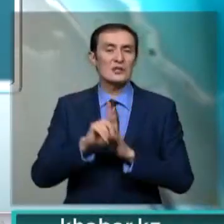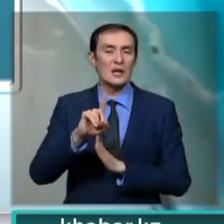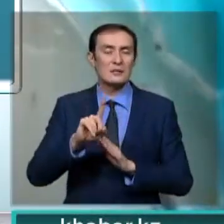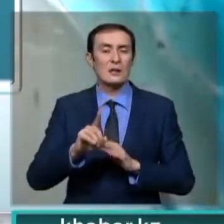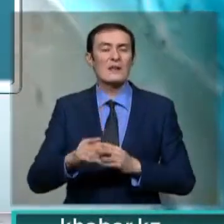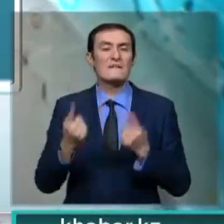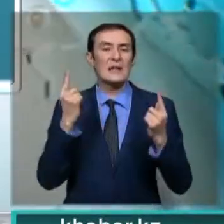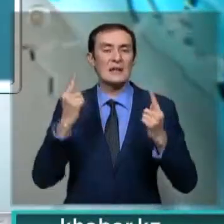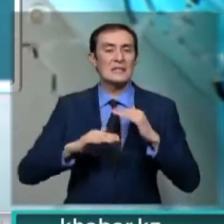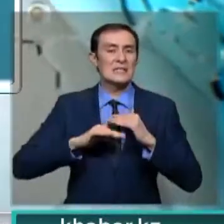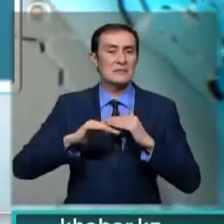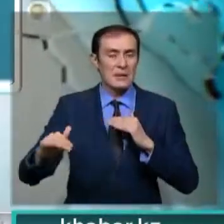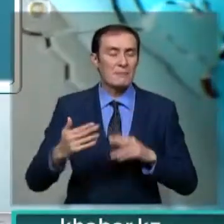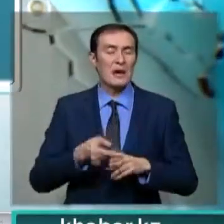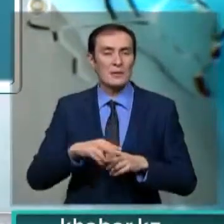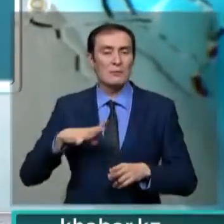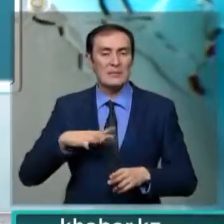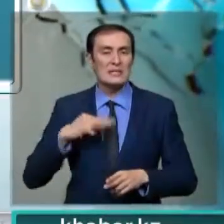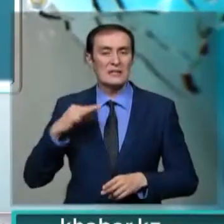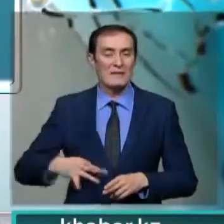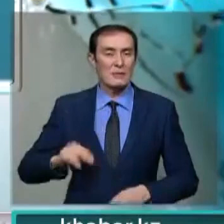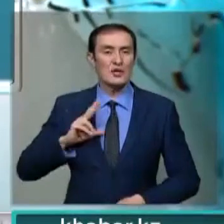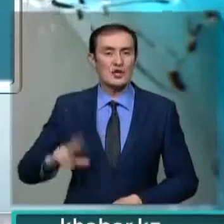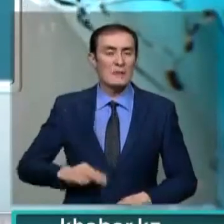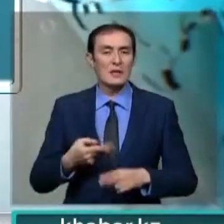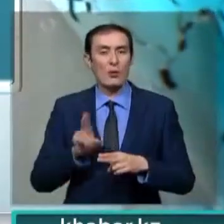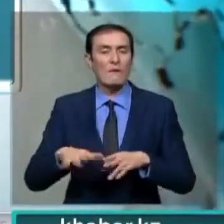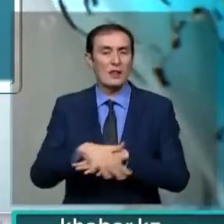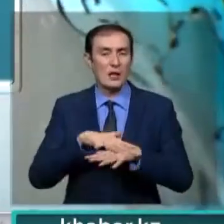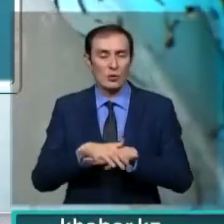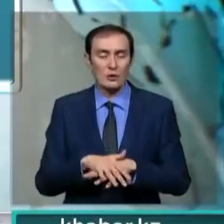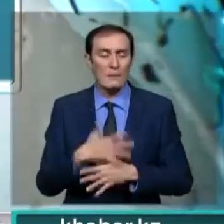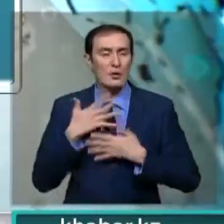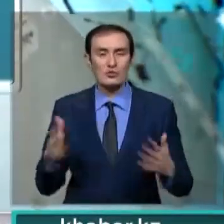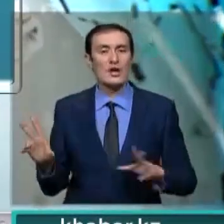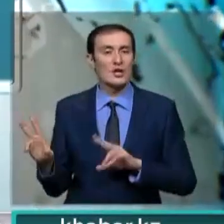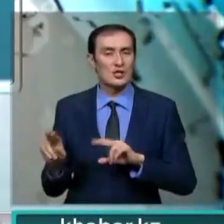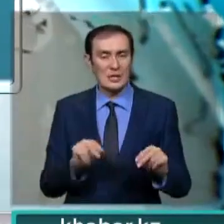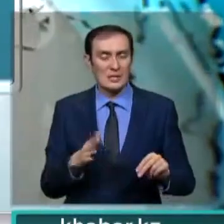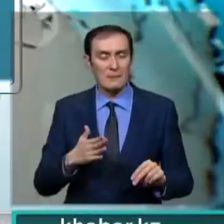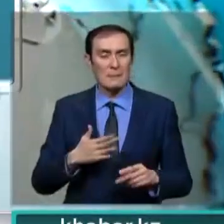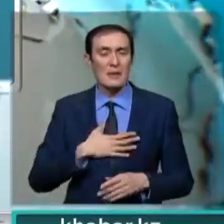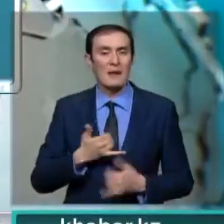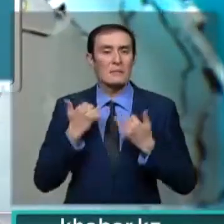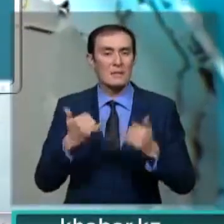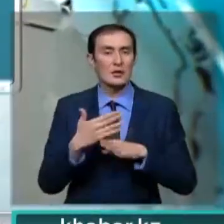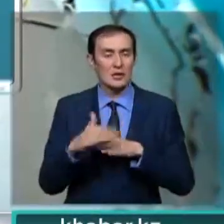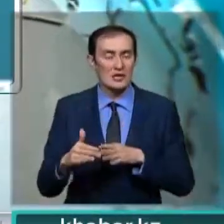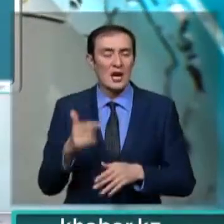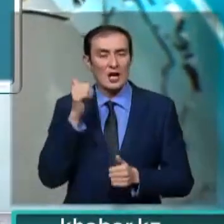от великой степи а потому быть сыновьями и дочерьми такого народа безграничное счастье выпавшая на долю каждого